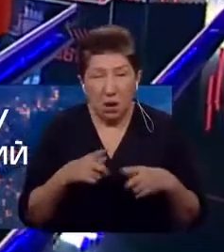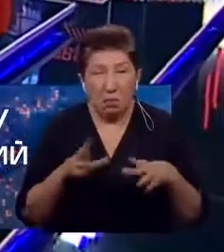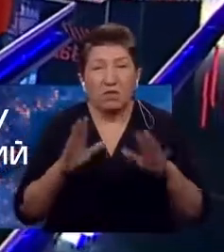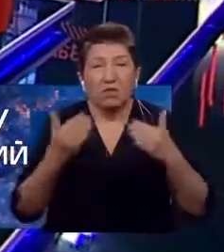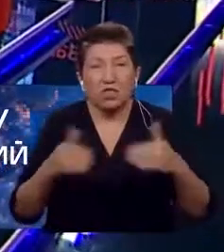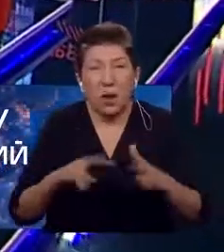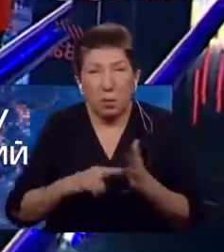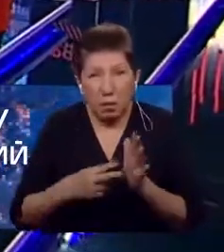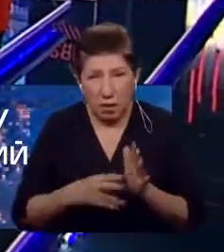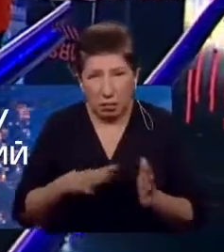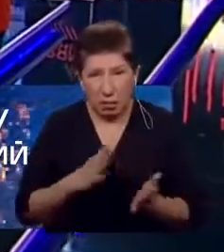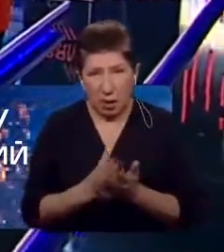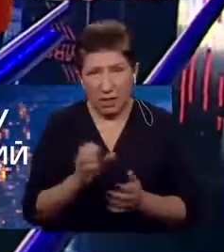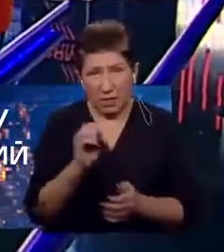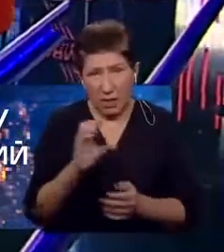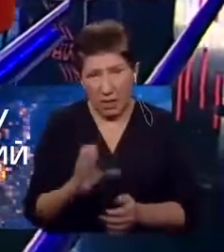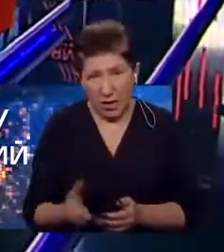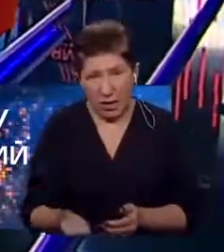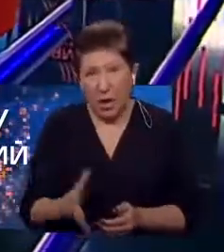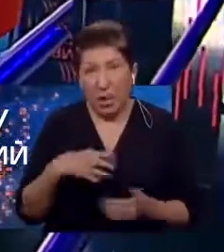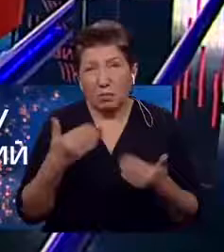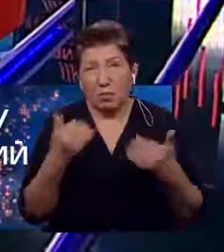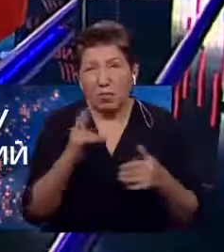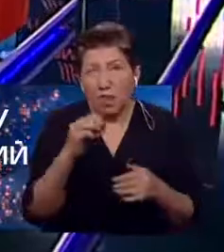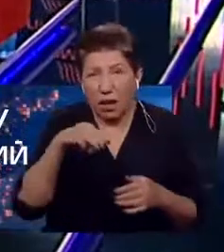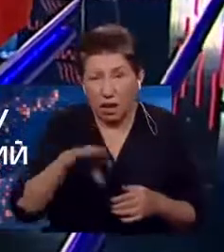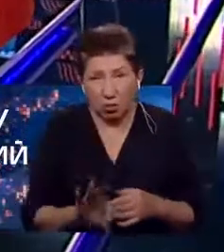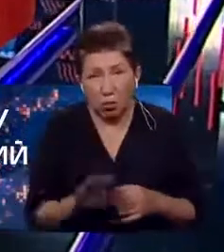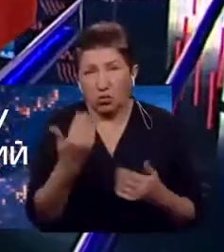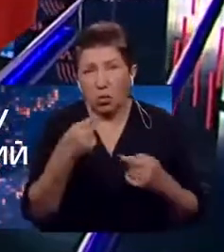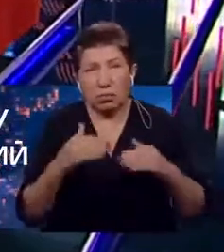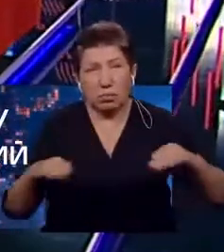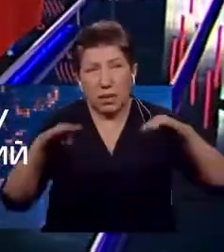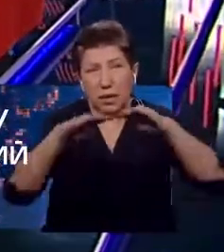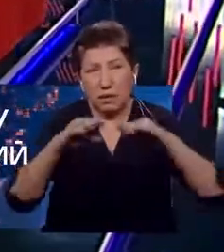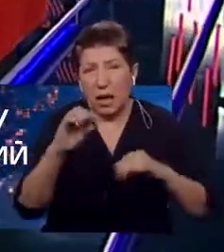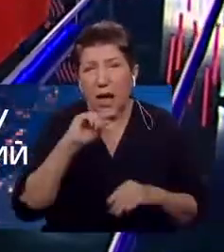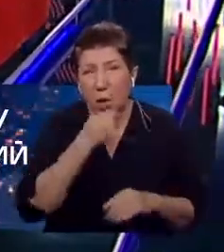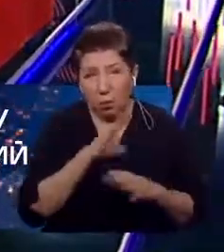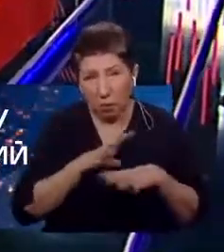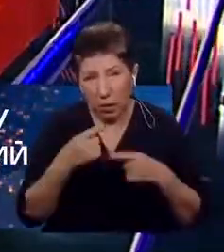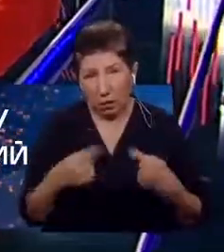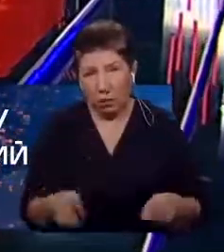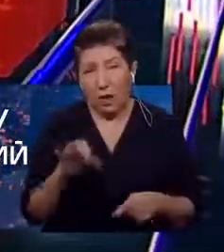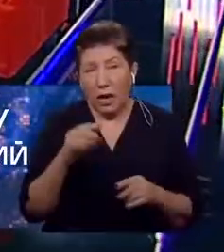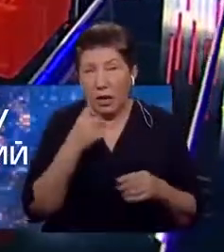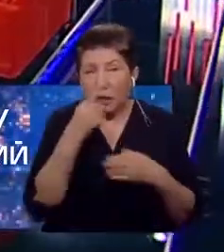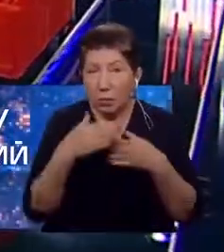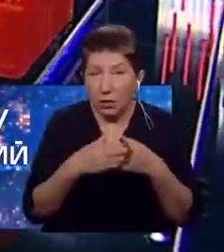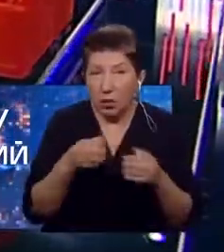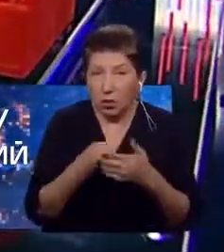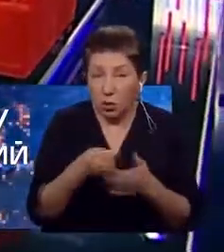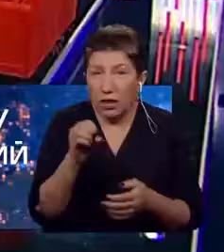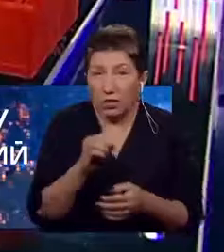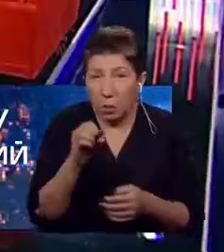на членство в НАТО, ми би мали уже зовсім інший рівень економіки, і наближення до Європейської асоціації відбулося